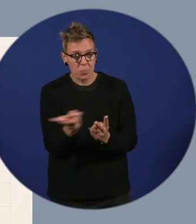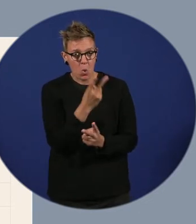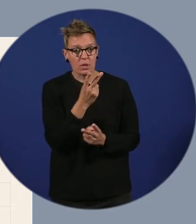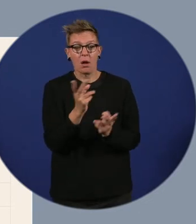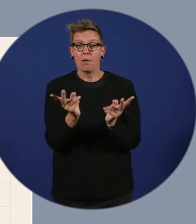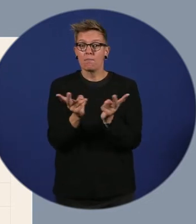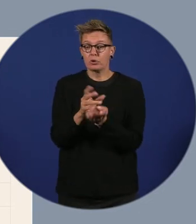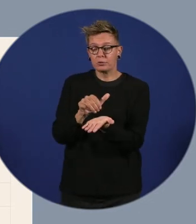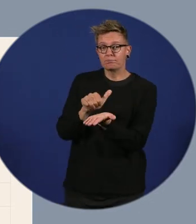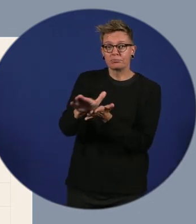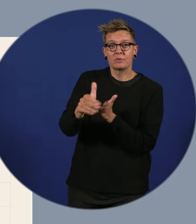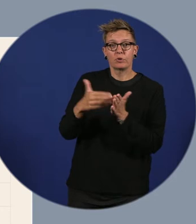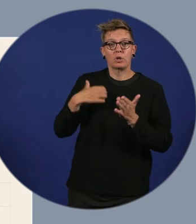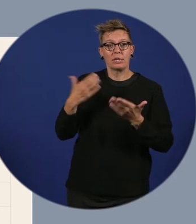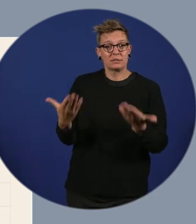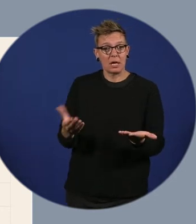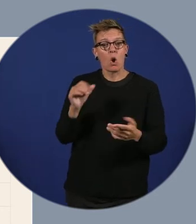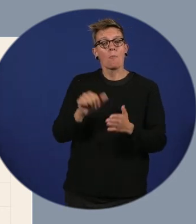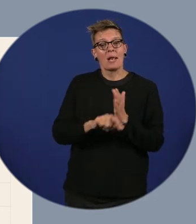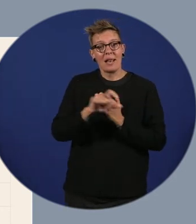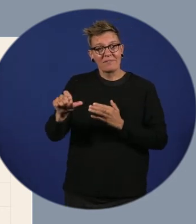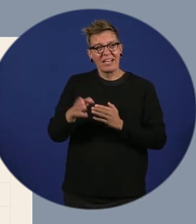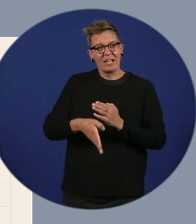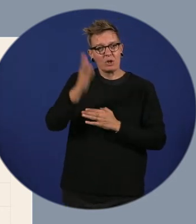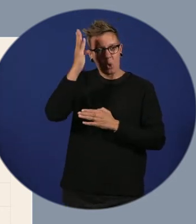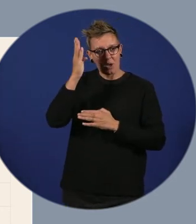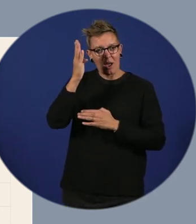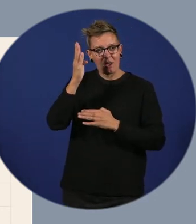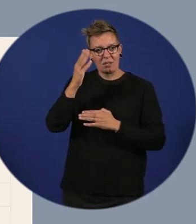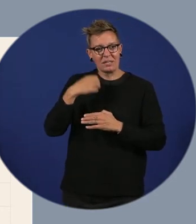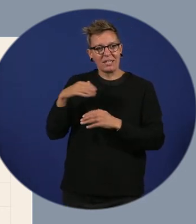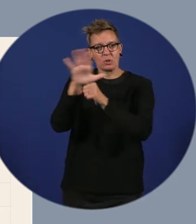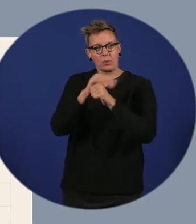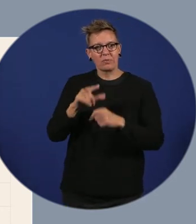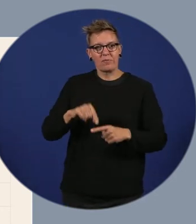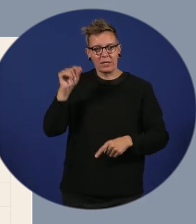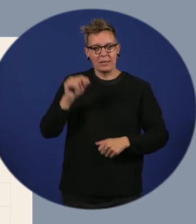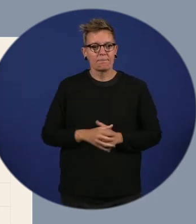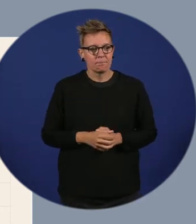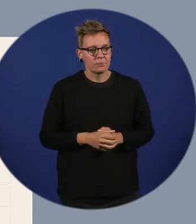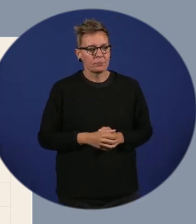alltså inte tagit plats i riksdagen om eleverna i norra riksområdet fått bestämma.